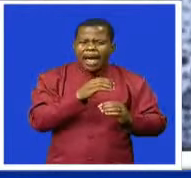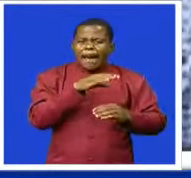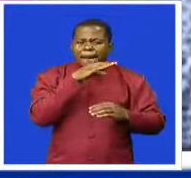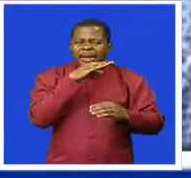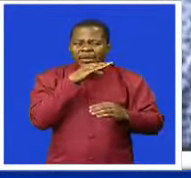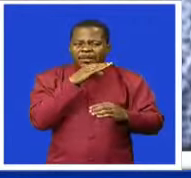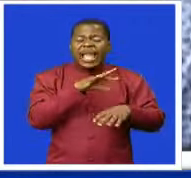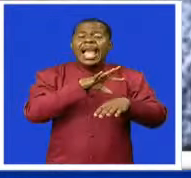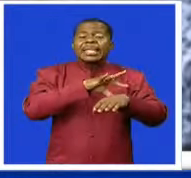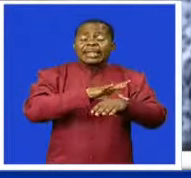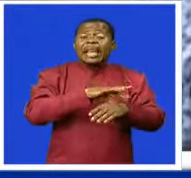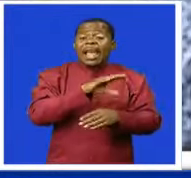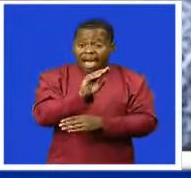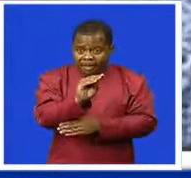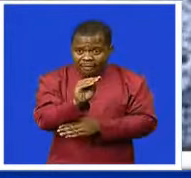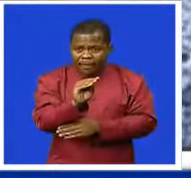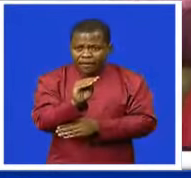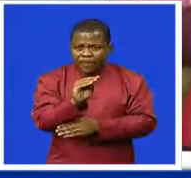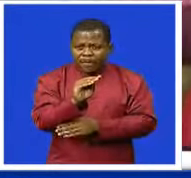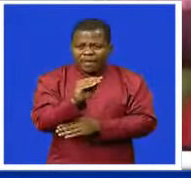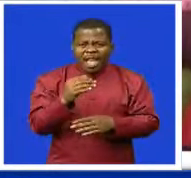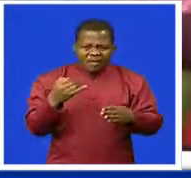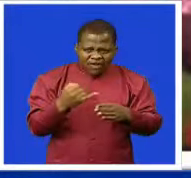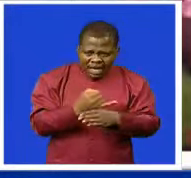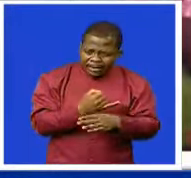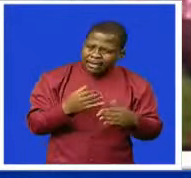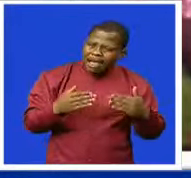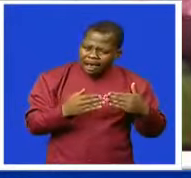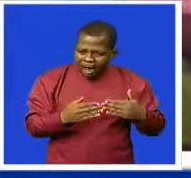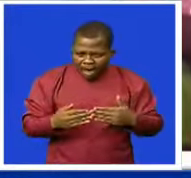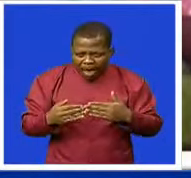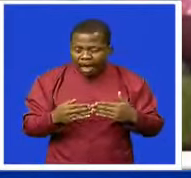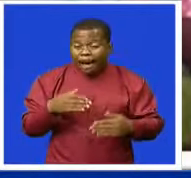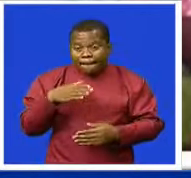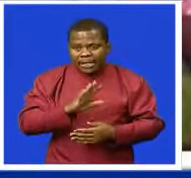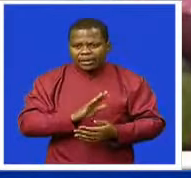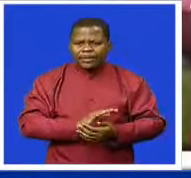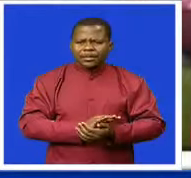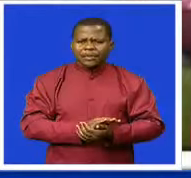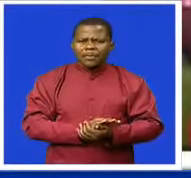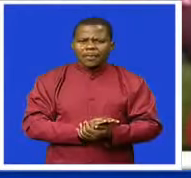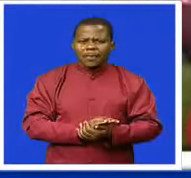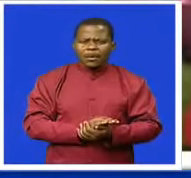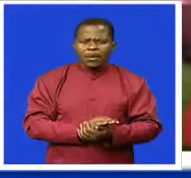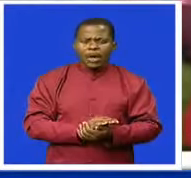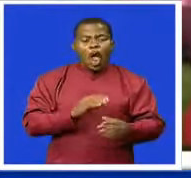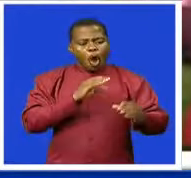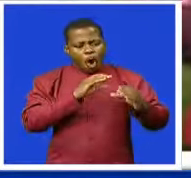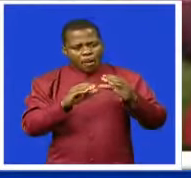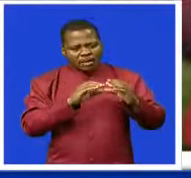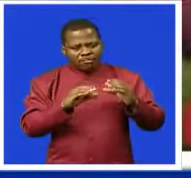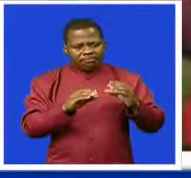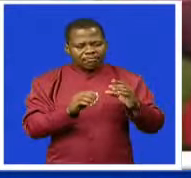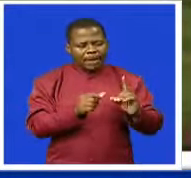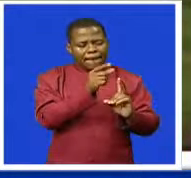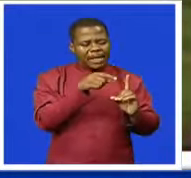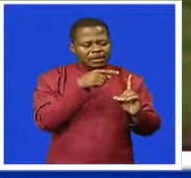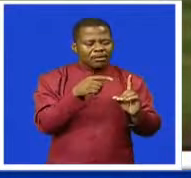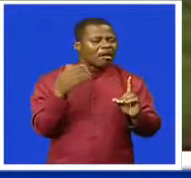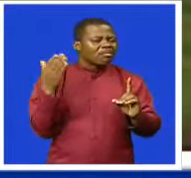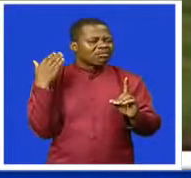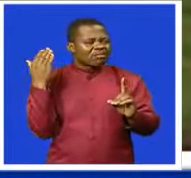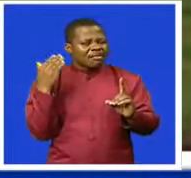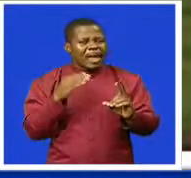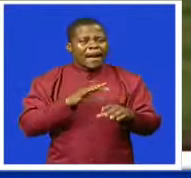lowake wabanesifo semdlavuza wemabele kanye namake pressure sholo saphila nalesifo. Isimini nangabe bungu-hard